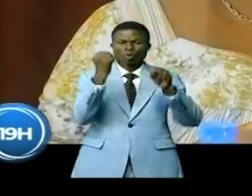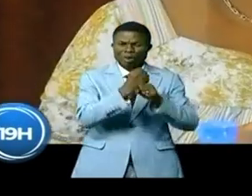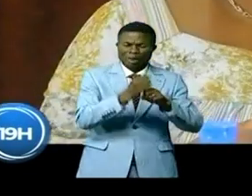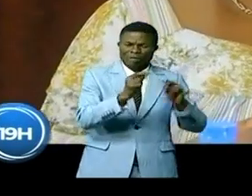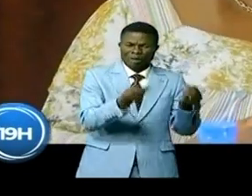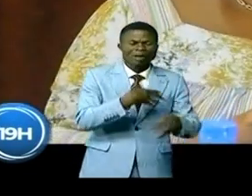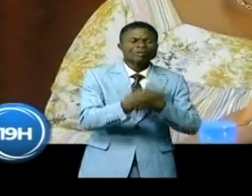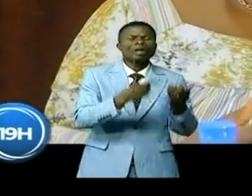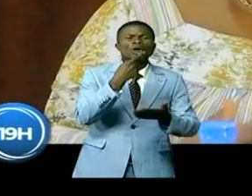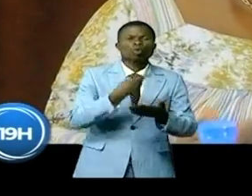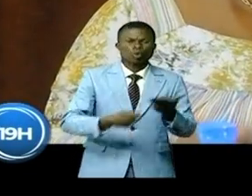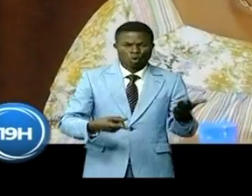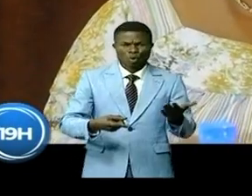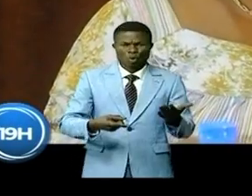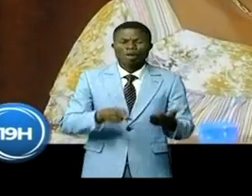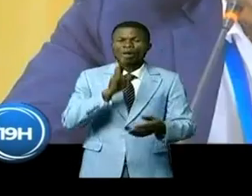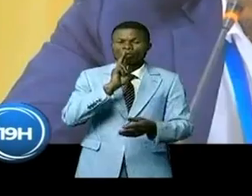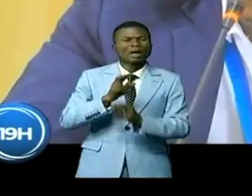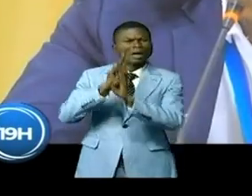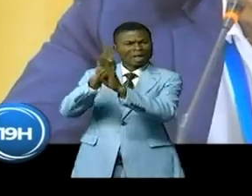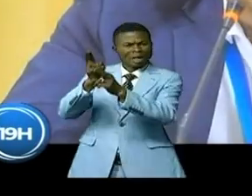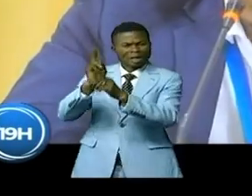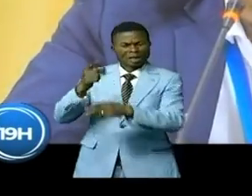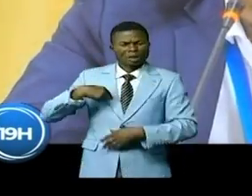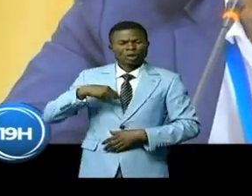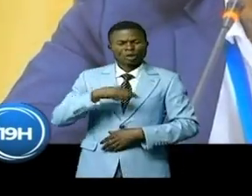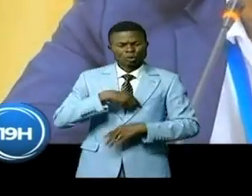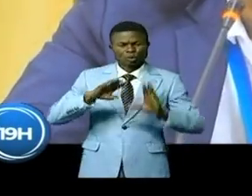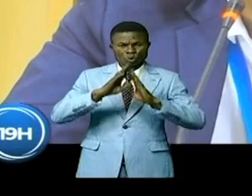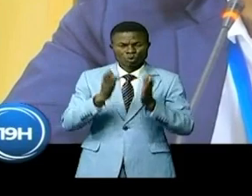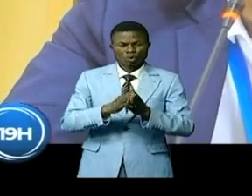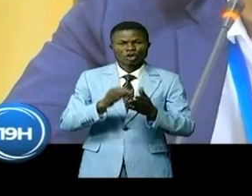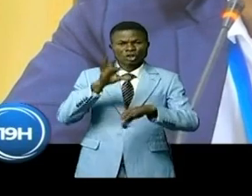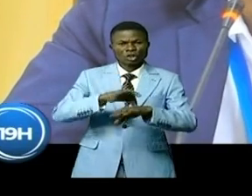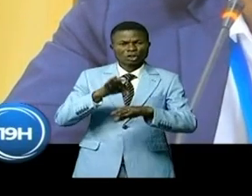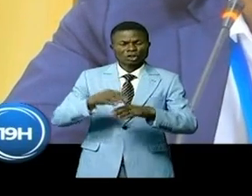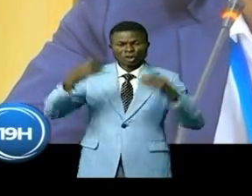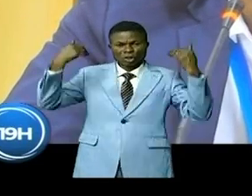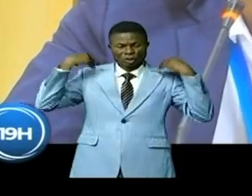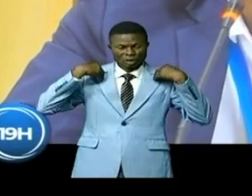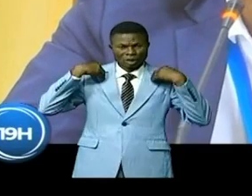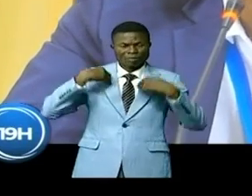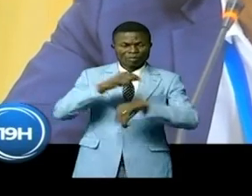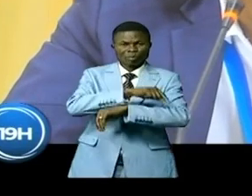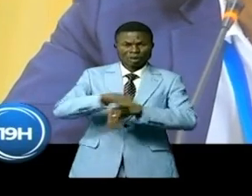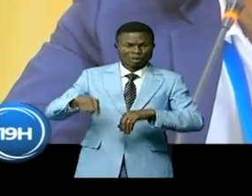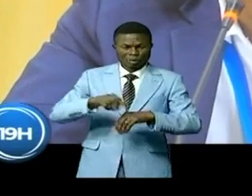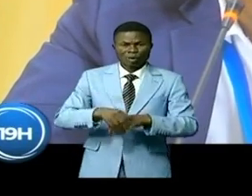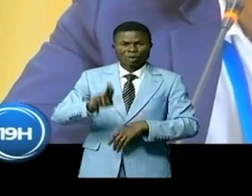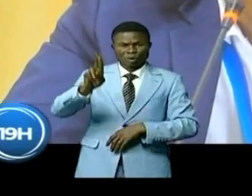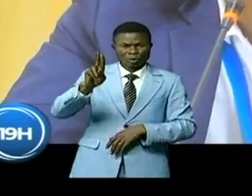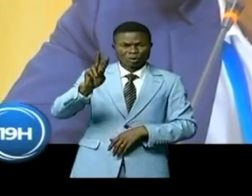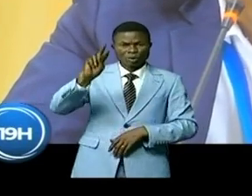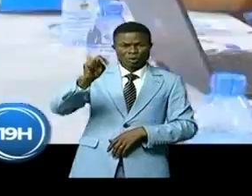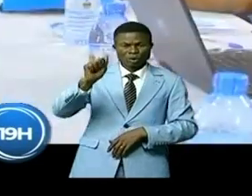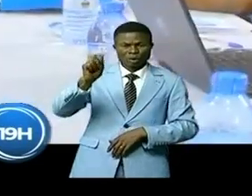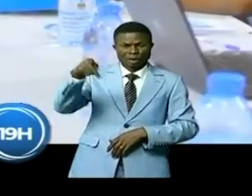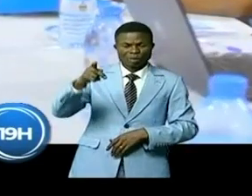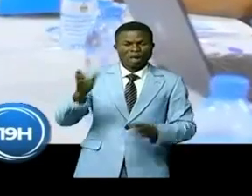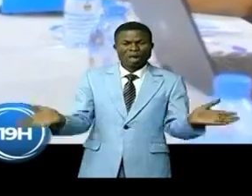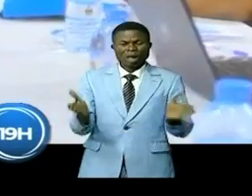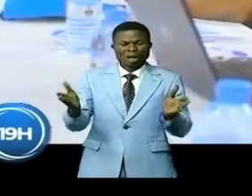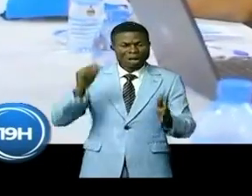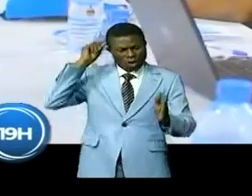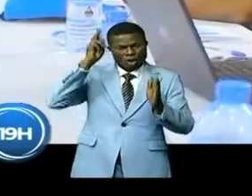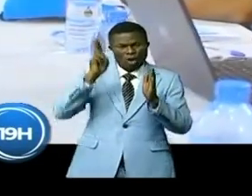devons faire? C'est vraiment un rappel. Occasion pour le chef du bureau des UNHCR d'encourager le gouverneur militaire qui fait de